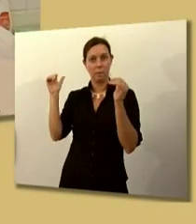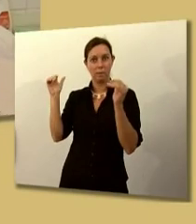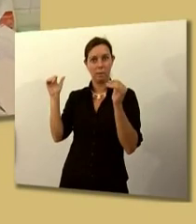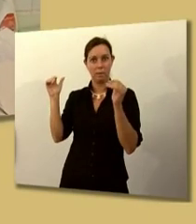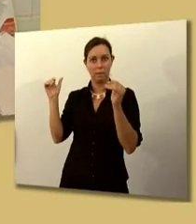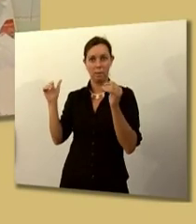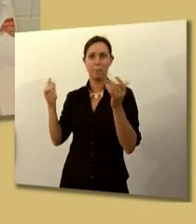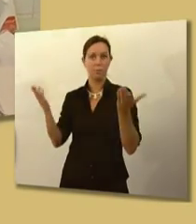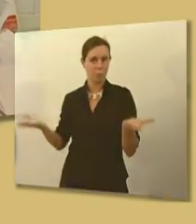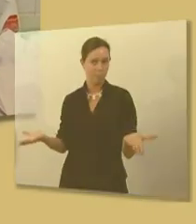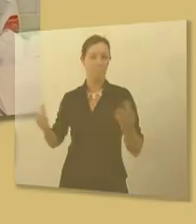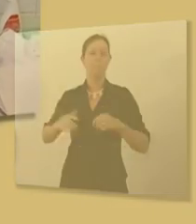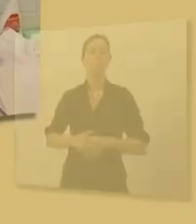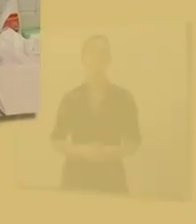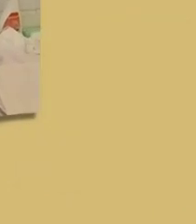Voilà.